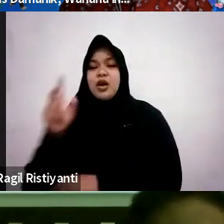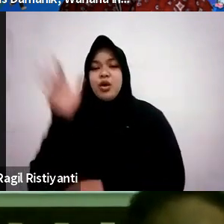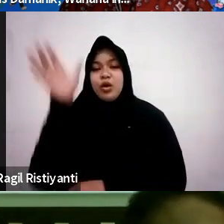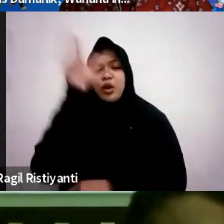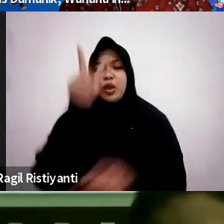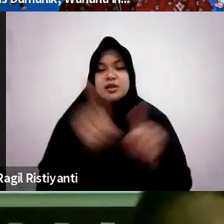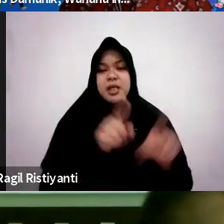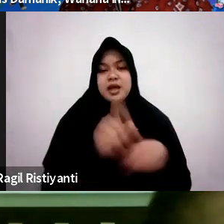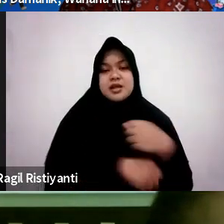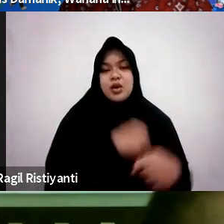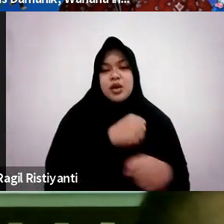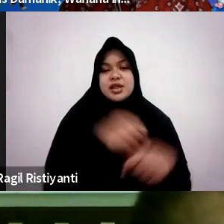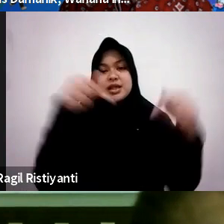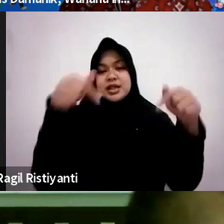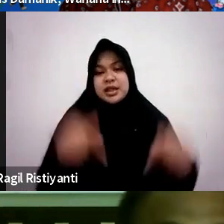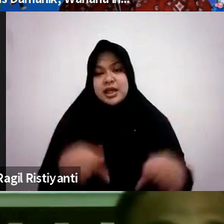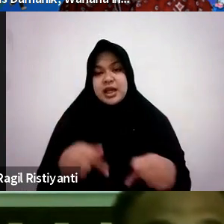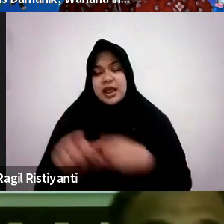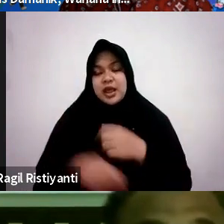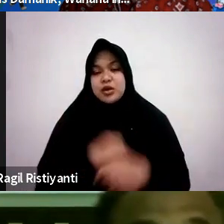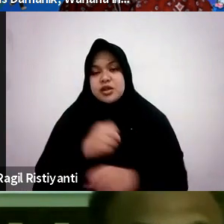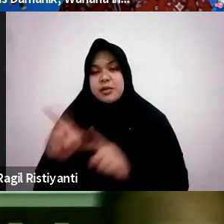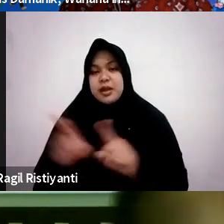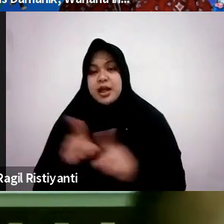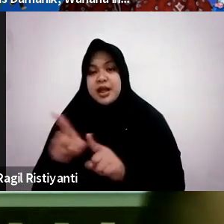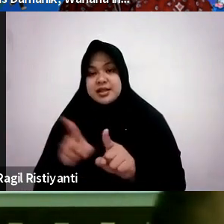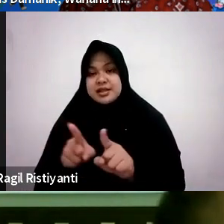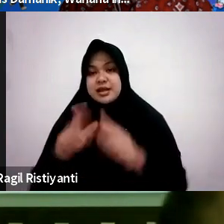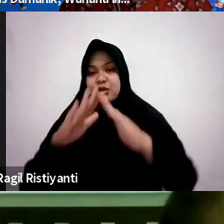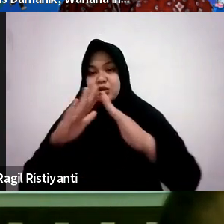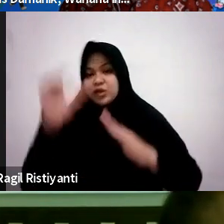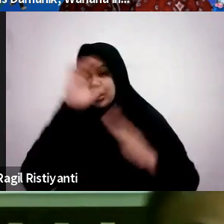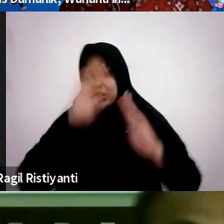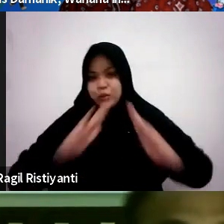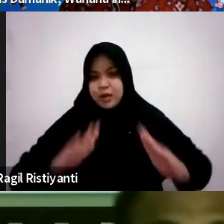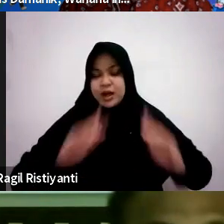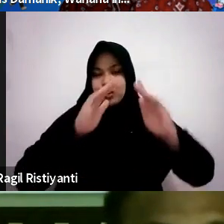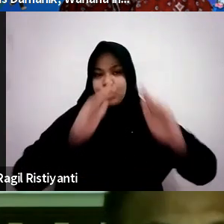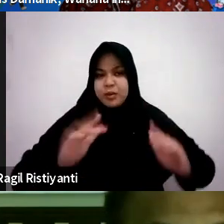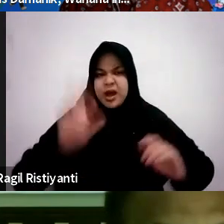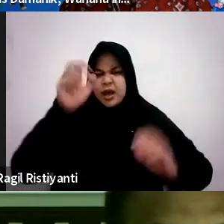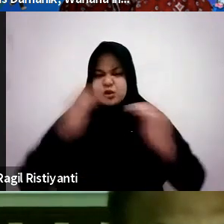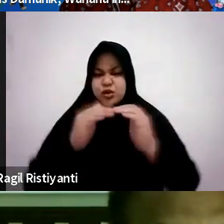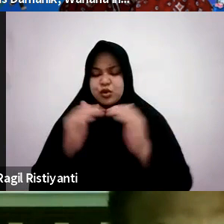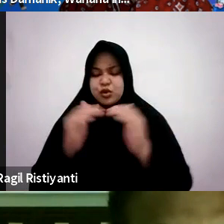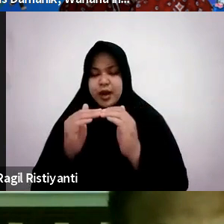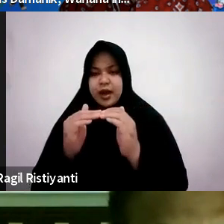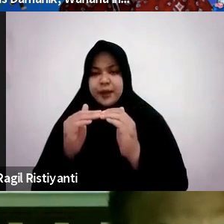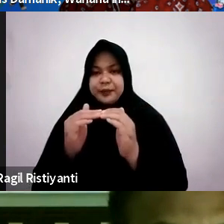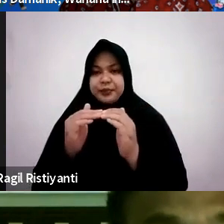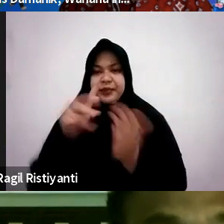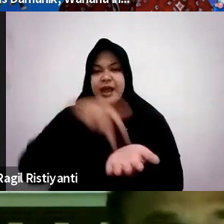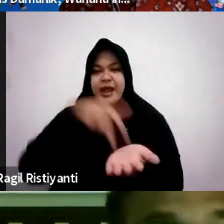tahun ke-11 mencoba canggih rumah-rumah harus disesuaikan dengan kebutuhan Dea gitu cari karpet disesuaikan dengan